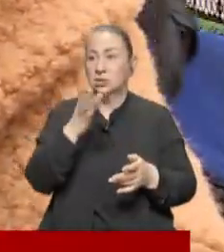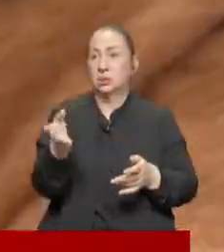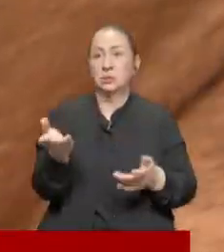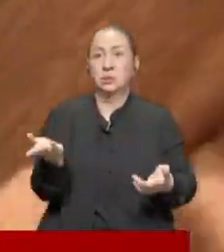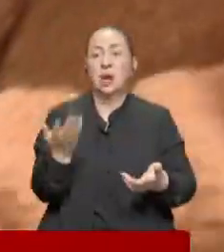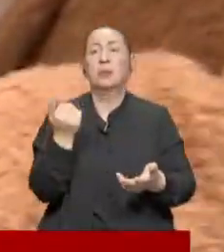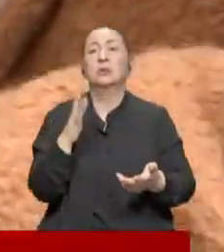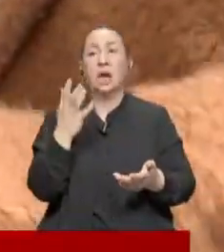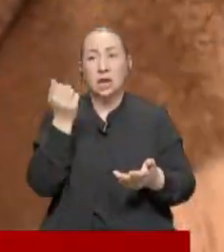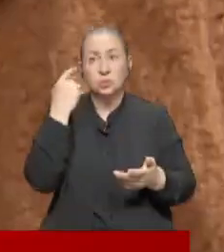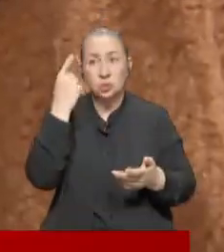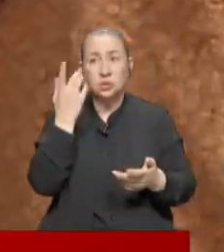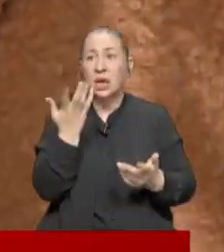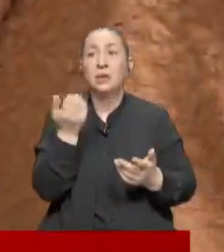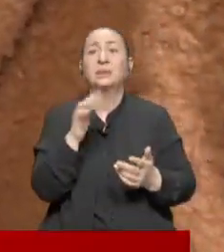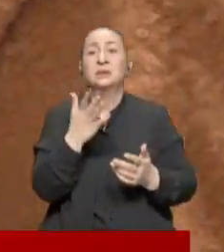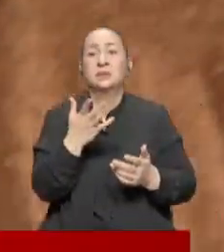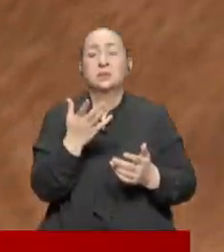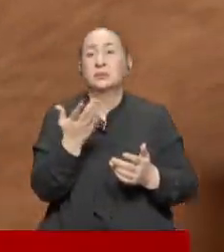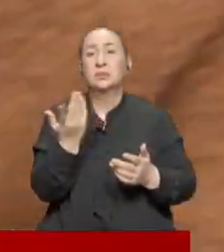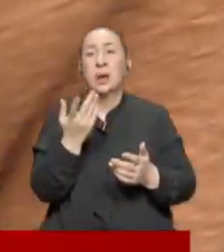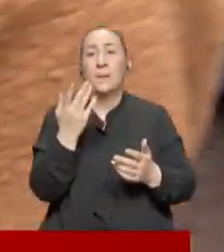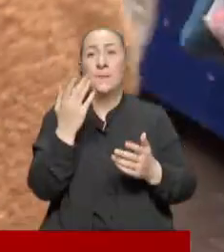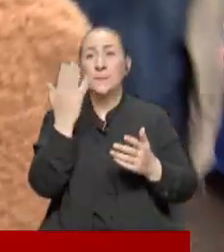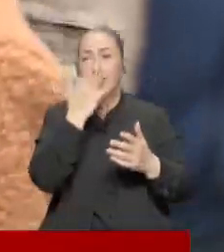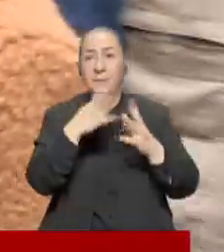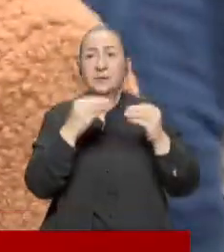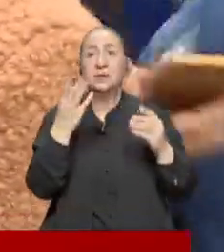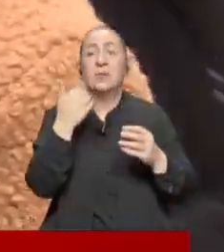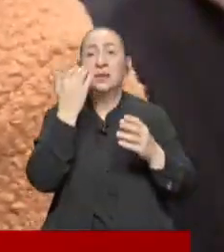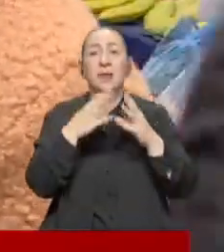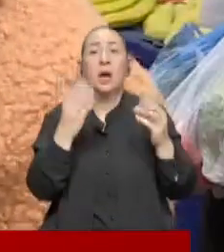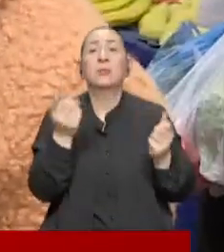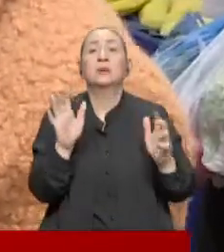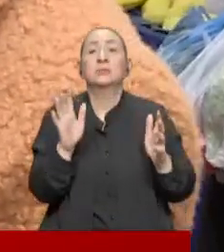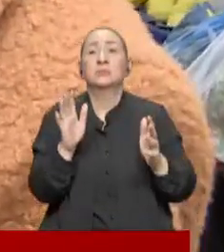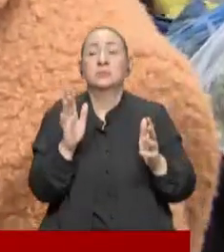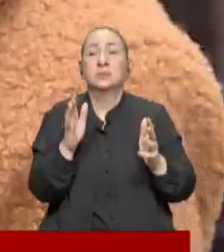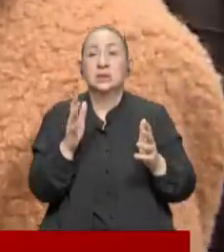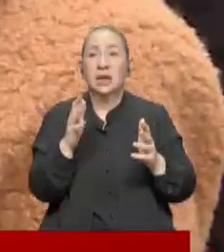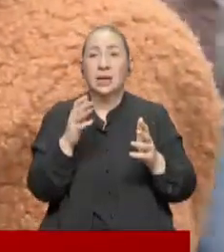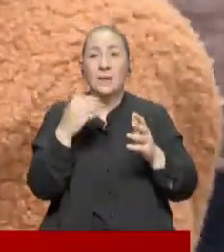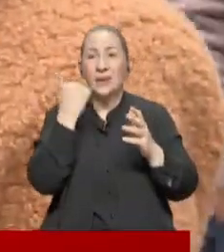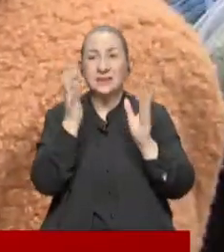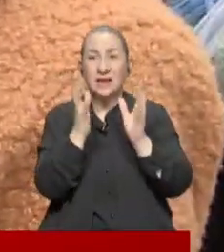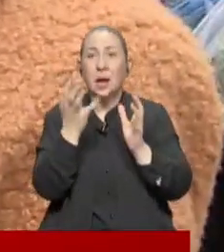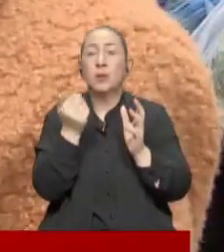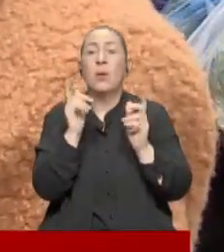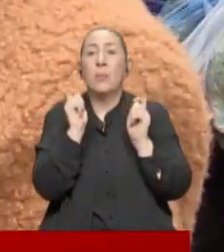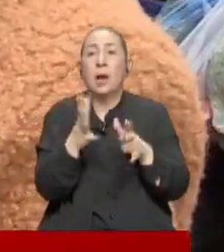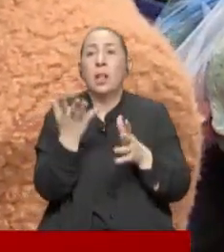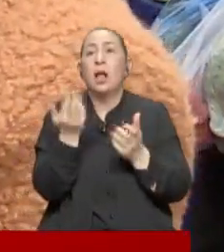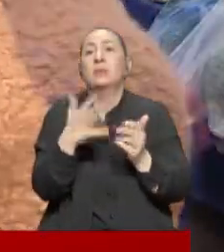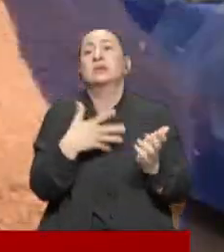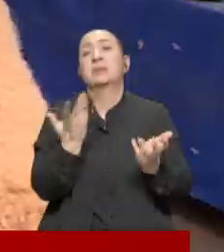mesela. Almayı düşünüp neyi alamadınız? Mesela? Neyi alamadım? Mesela patlıcan almadım, kabak almadım. Hani mesela karnabahar, şudur budur, onlar pahalı